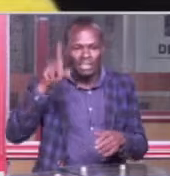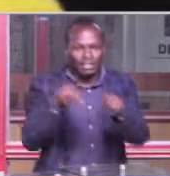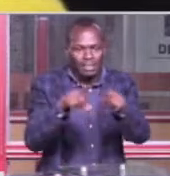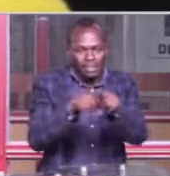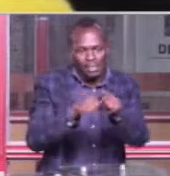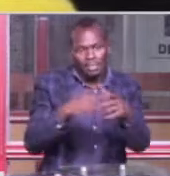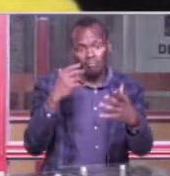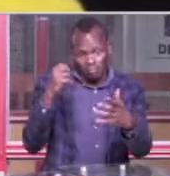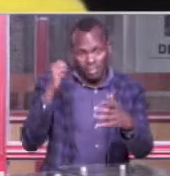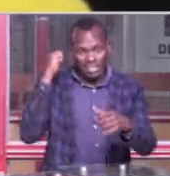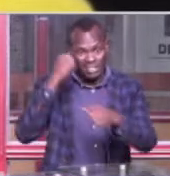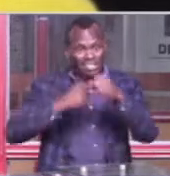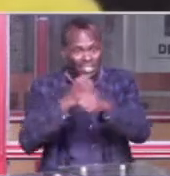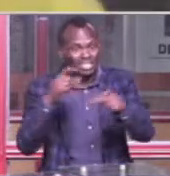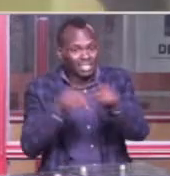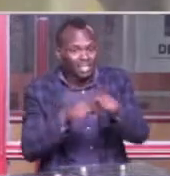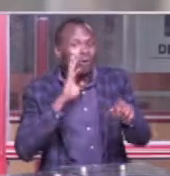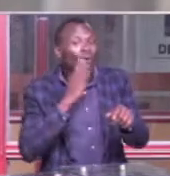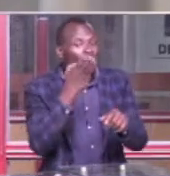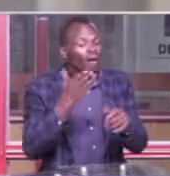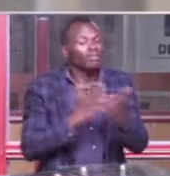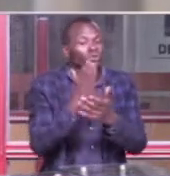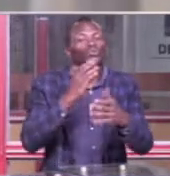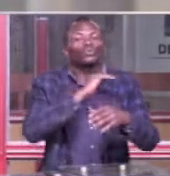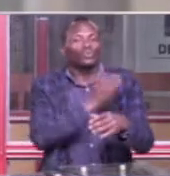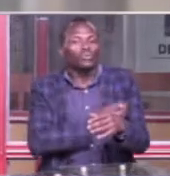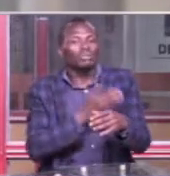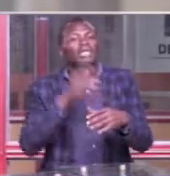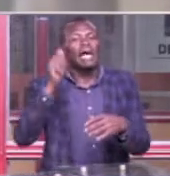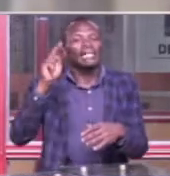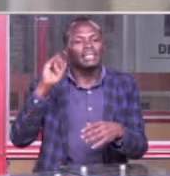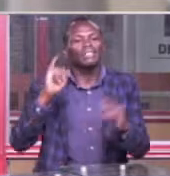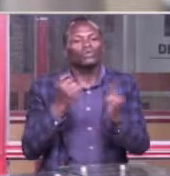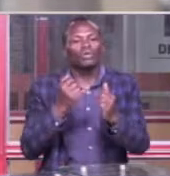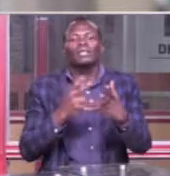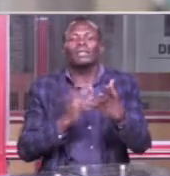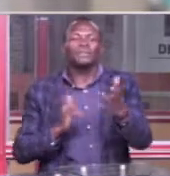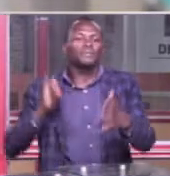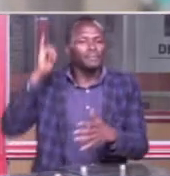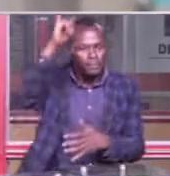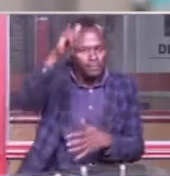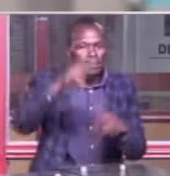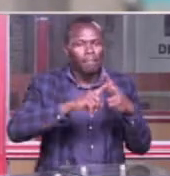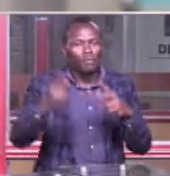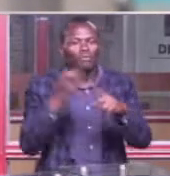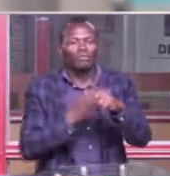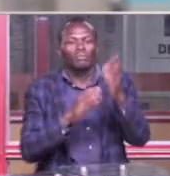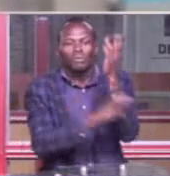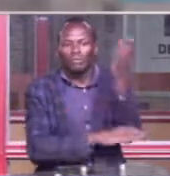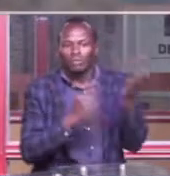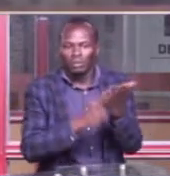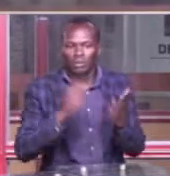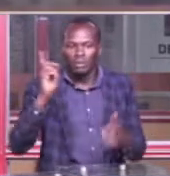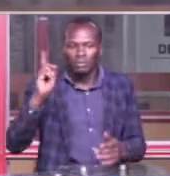z'abamusigansimbi wabula oluvannyuma kyategeerekeka nga bwe yali agenze ku misomo. Kiyingi Moses, Deuta TV,